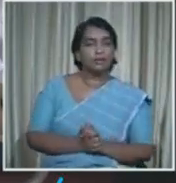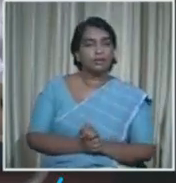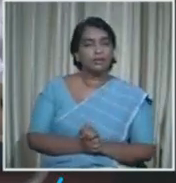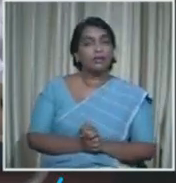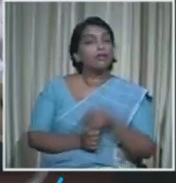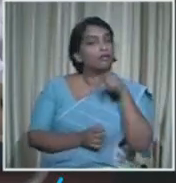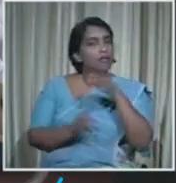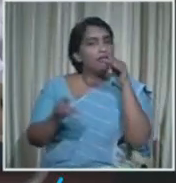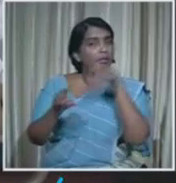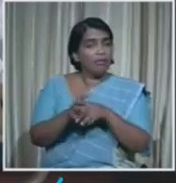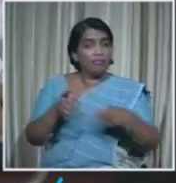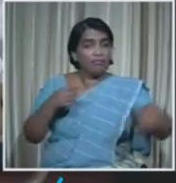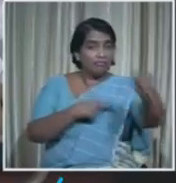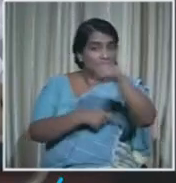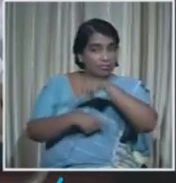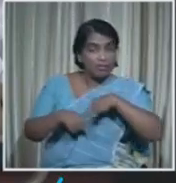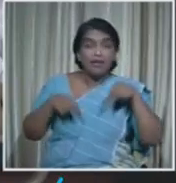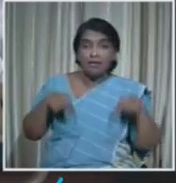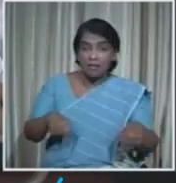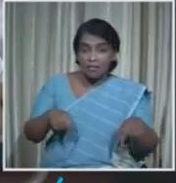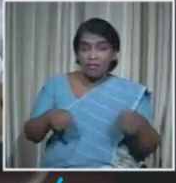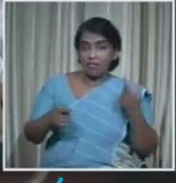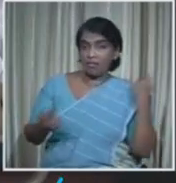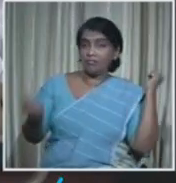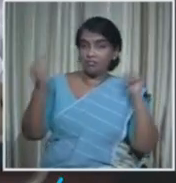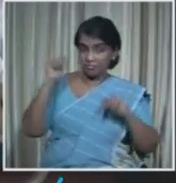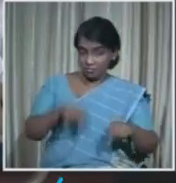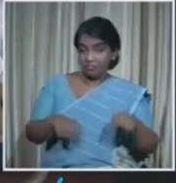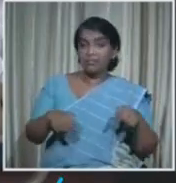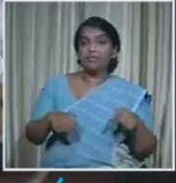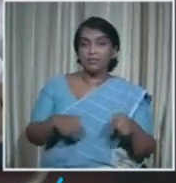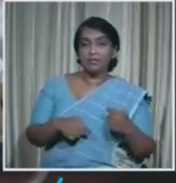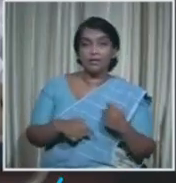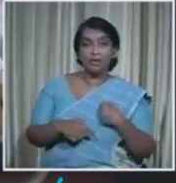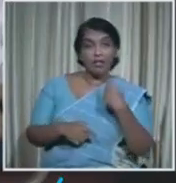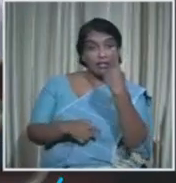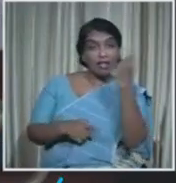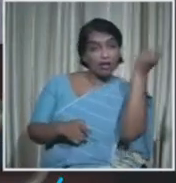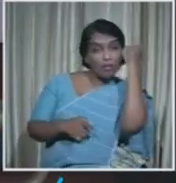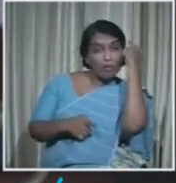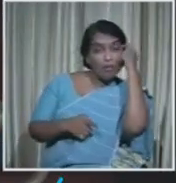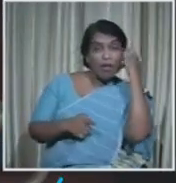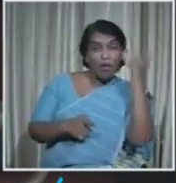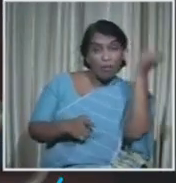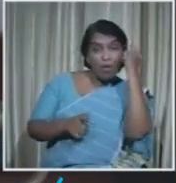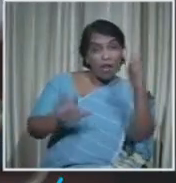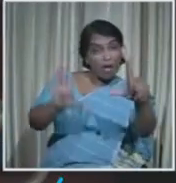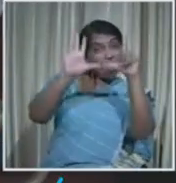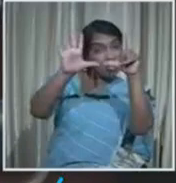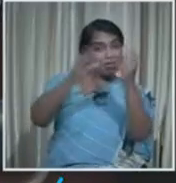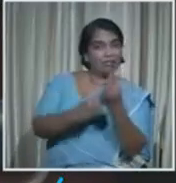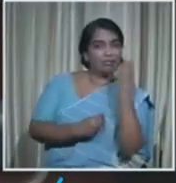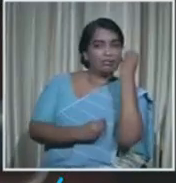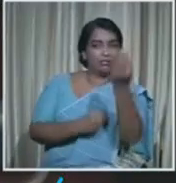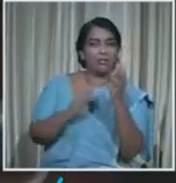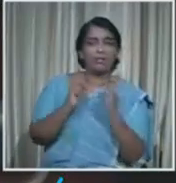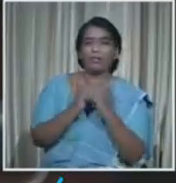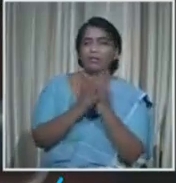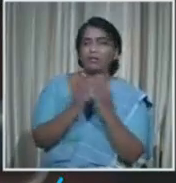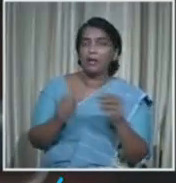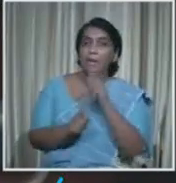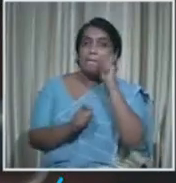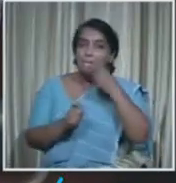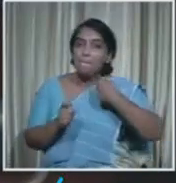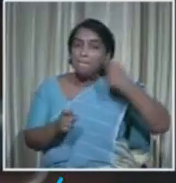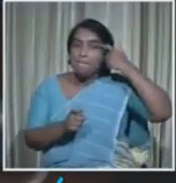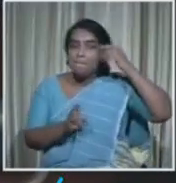මේක ඇතුලේ දීලා මේක ඇතුලට ඇවිල්ලා තනි මොලයකින් නෙමෙයි මොල හතකින් දෙනවයි කෝපිසදු ඉතින් මිනිස්සු බලාපොරොත්තු